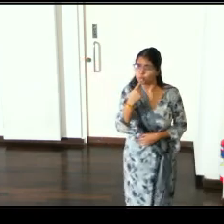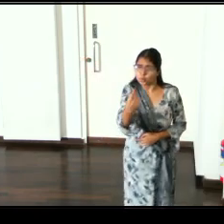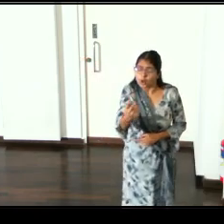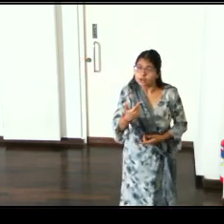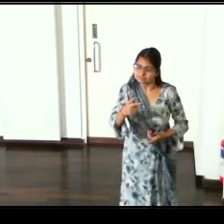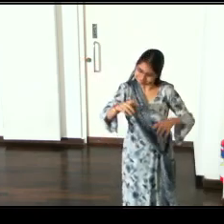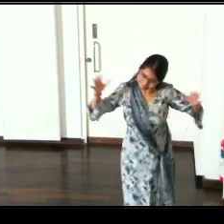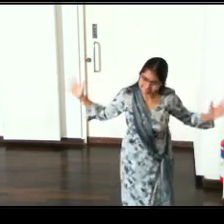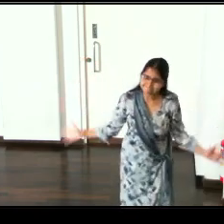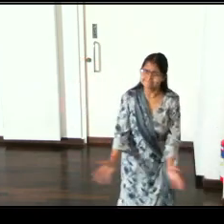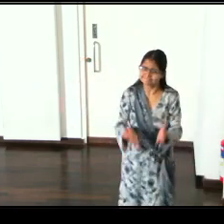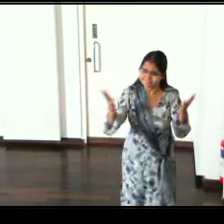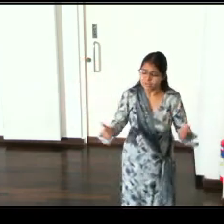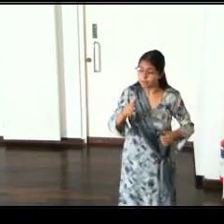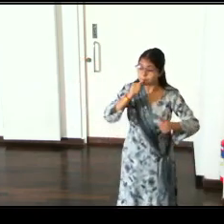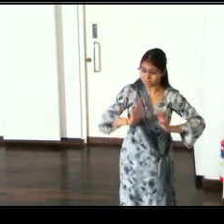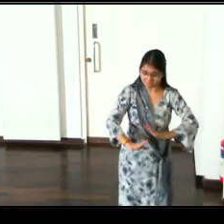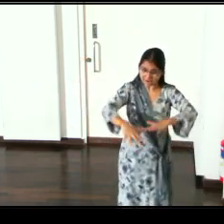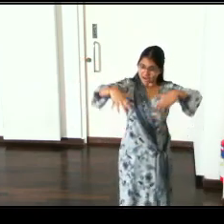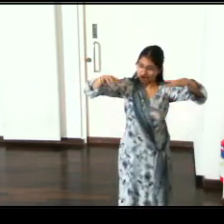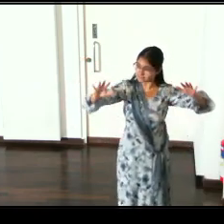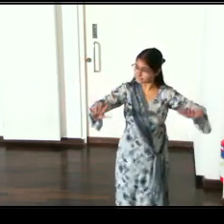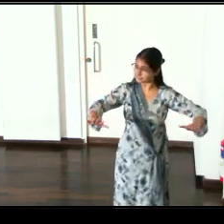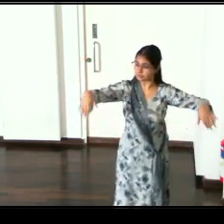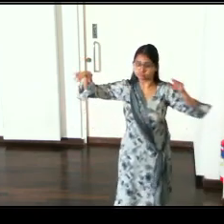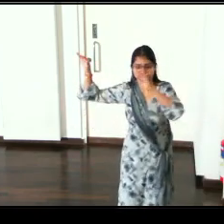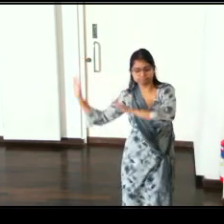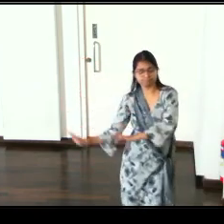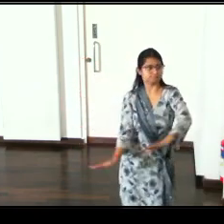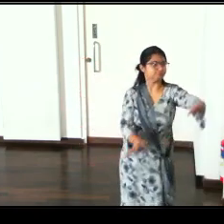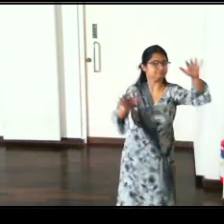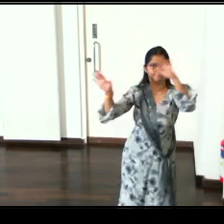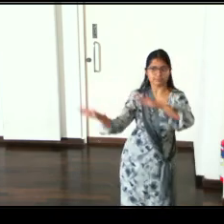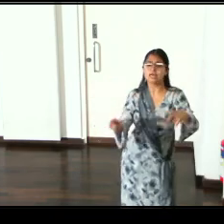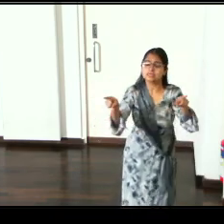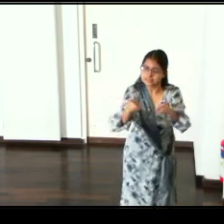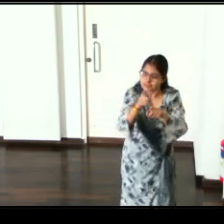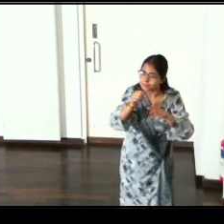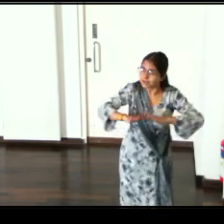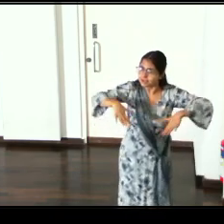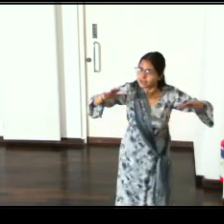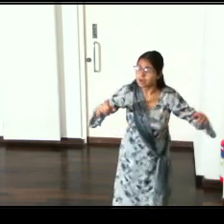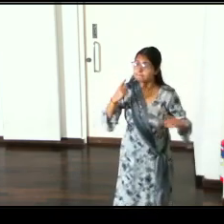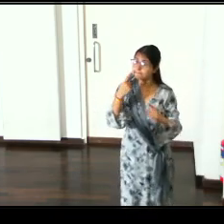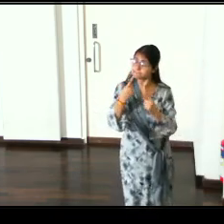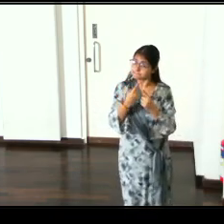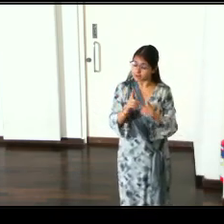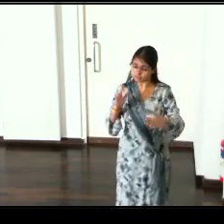के ज्वार की तरफ बढ़ो और दफन कर आओ